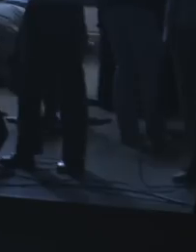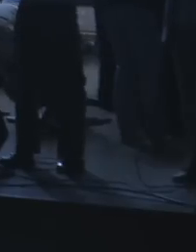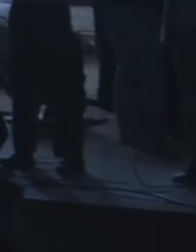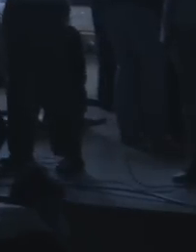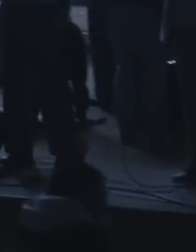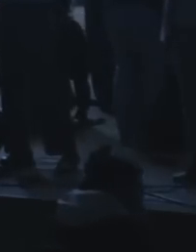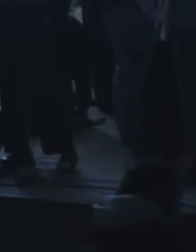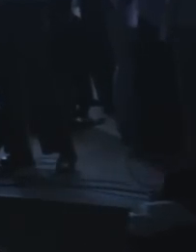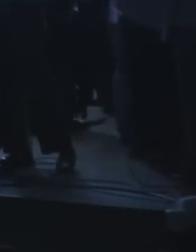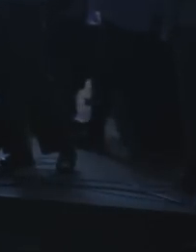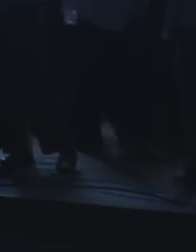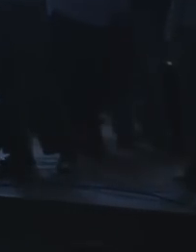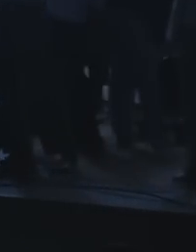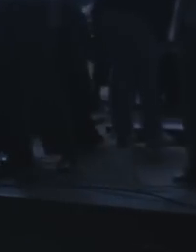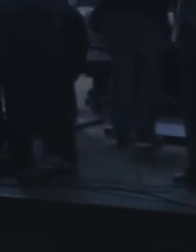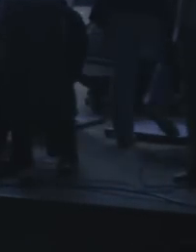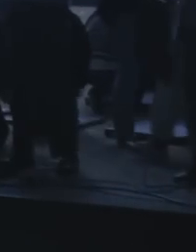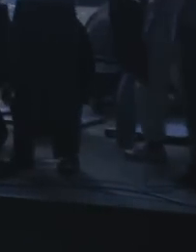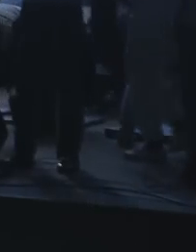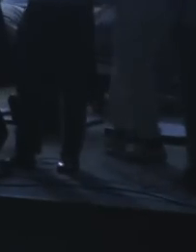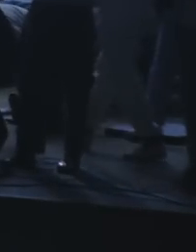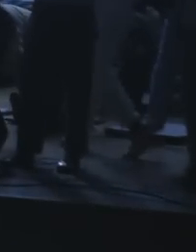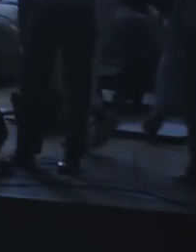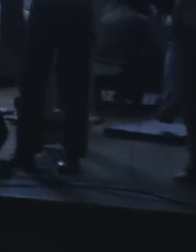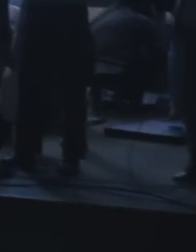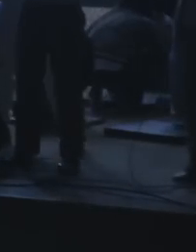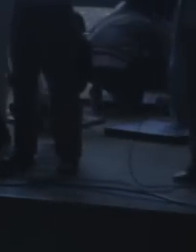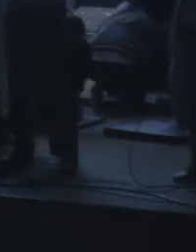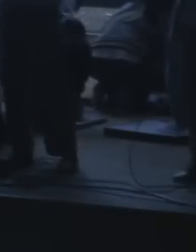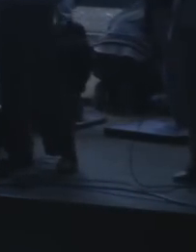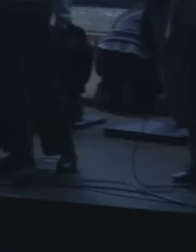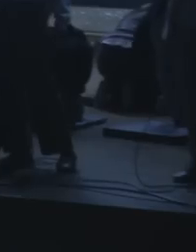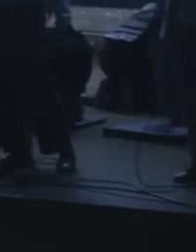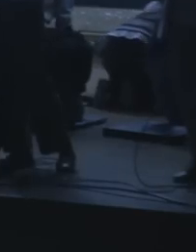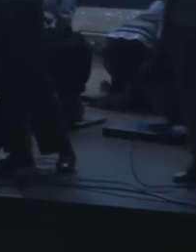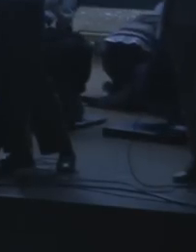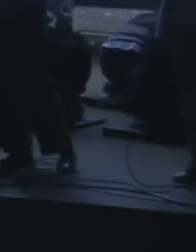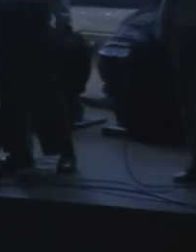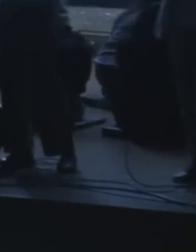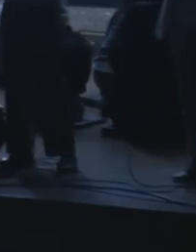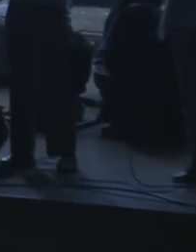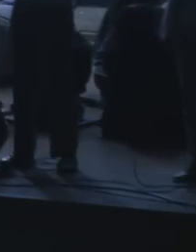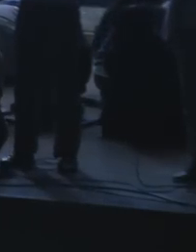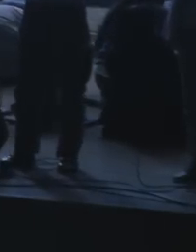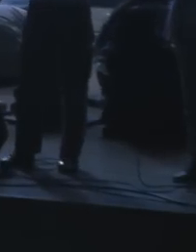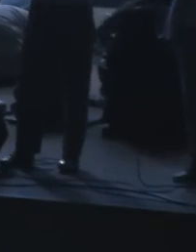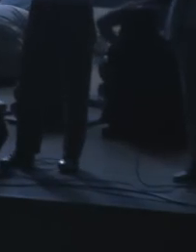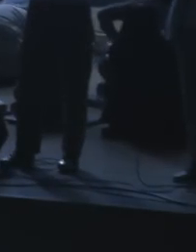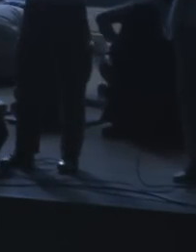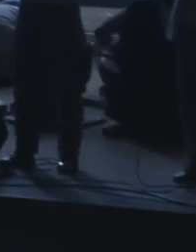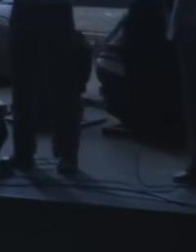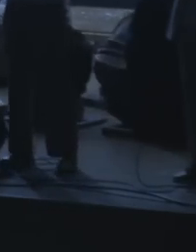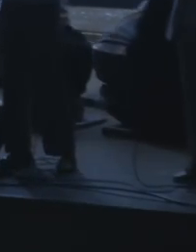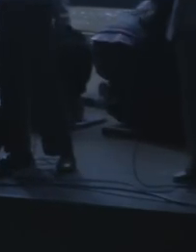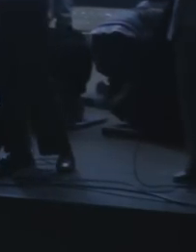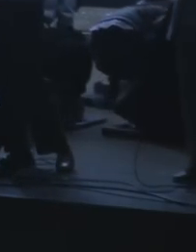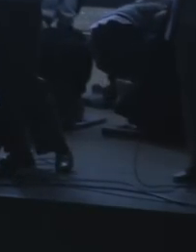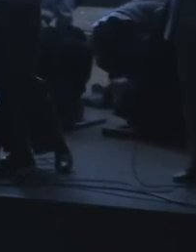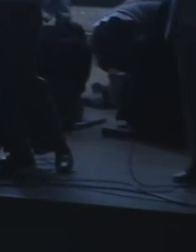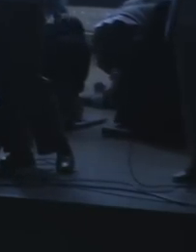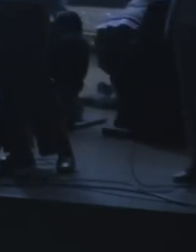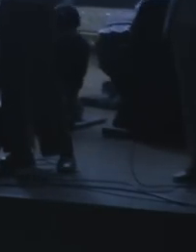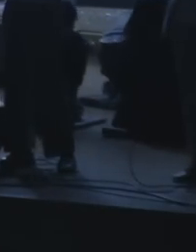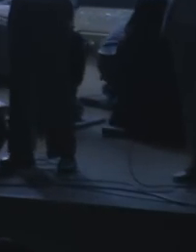바라보며 나가기를 원합니다. 우리의 모든 사랑하는 성도들을 주여 주님 다스려 주시고 하나님의 통치가 회복되게